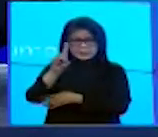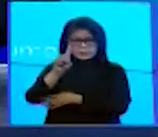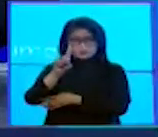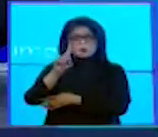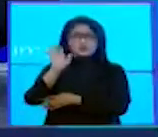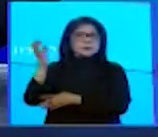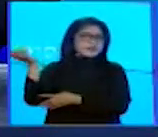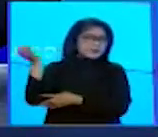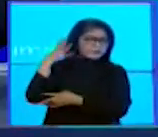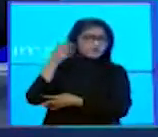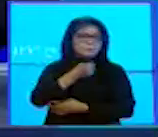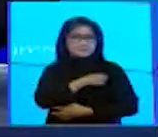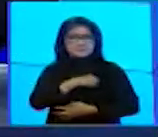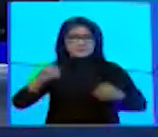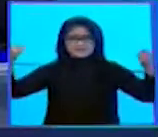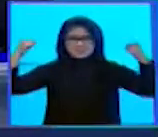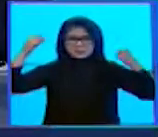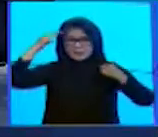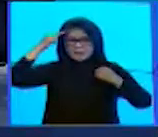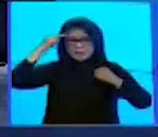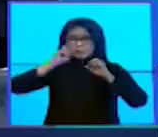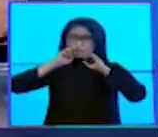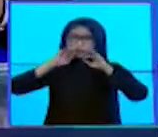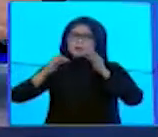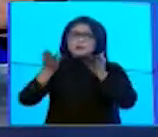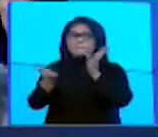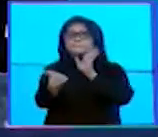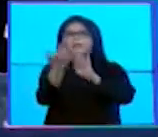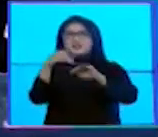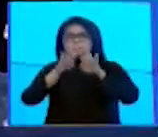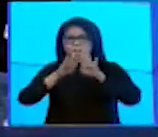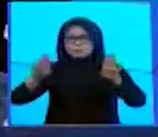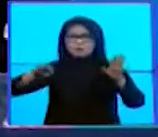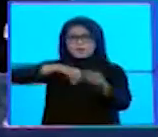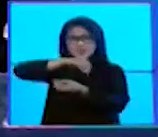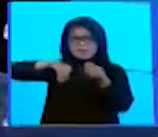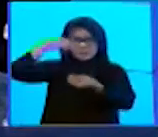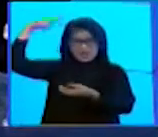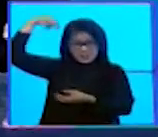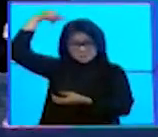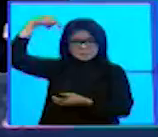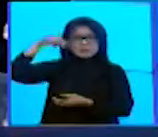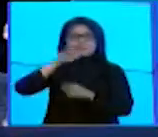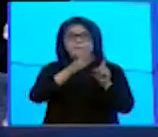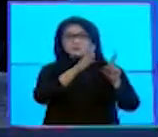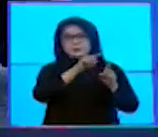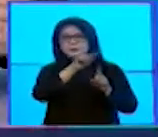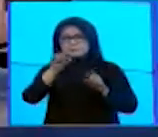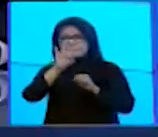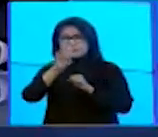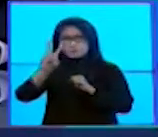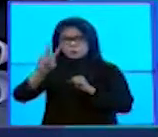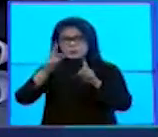kabar, Kementerian Kesehatan Arab Saudi mengumumkan kembali membuka pelaksanaan ibadah haji 1442 Hijriah di